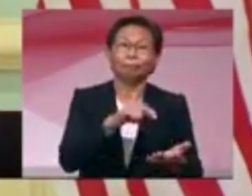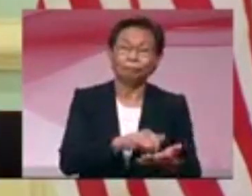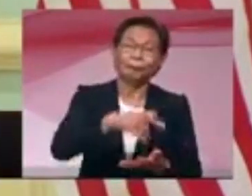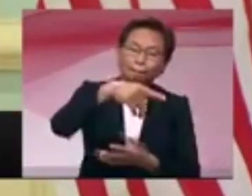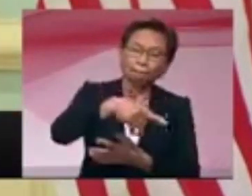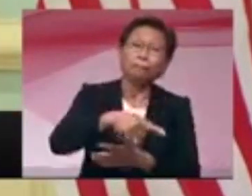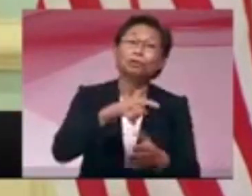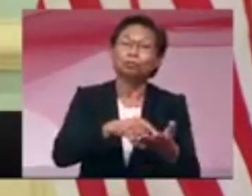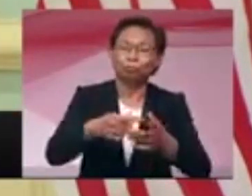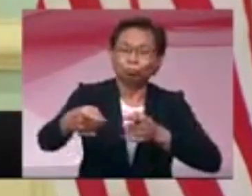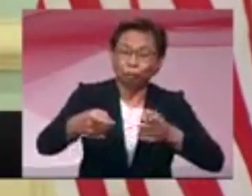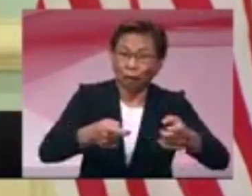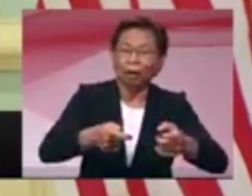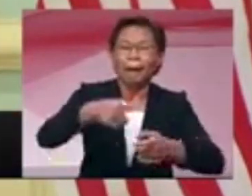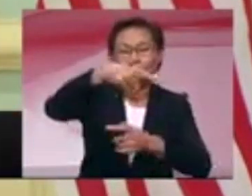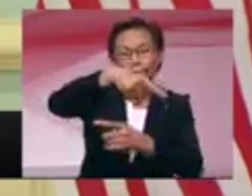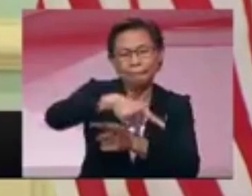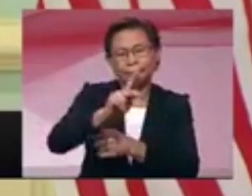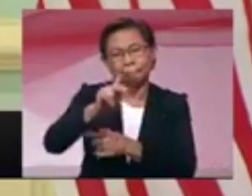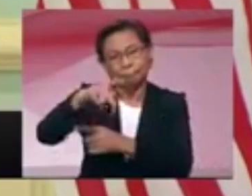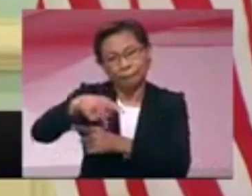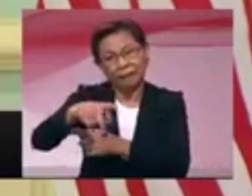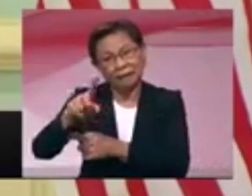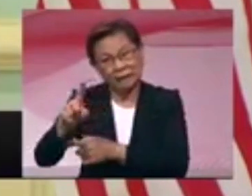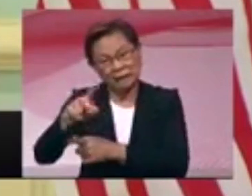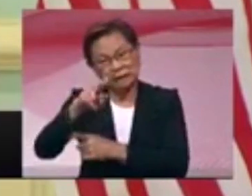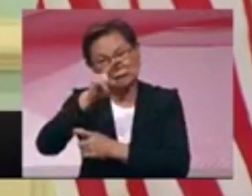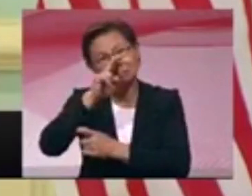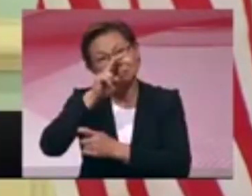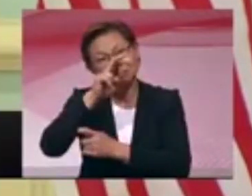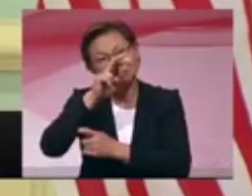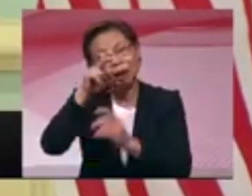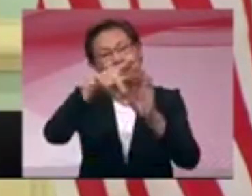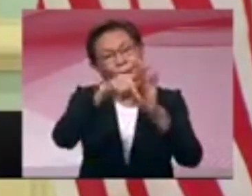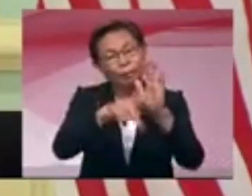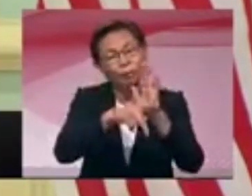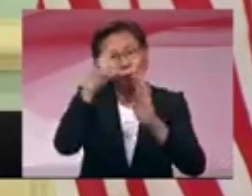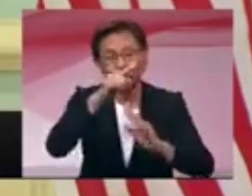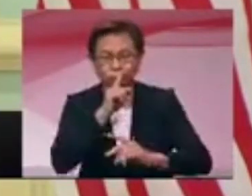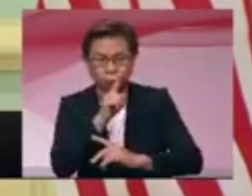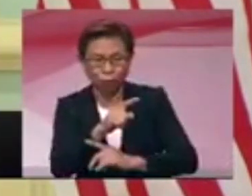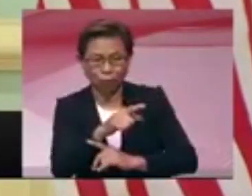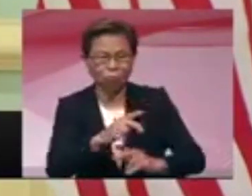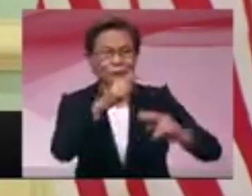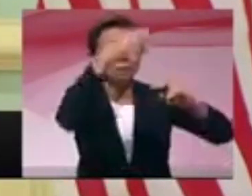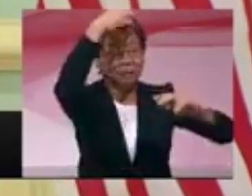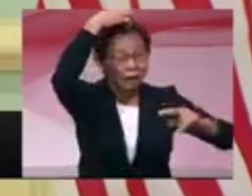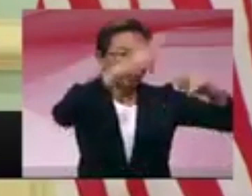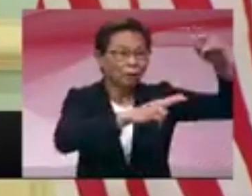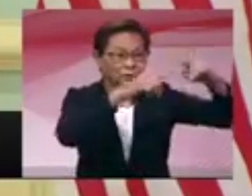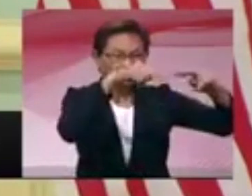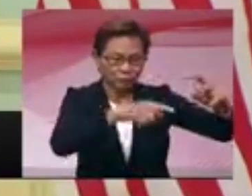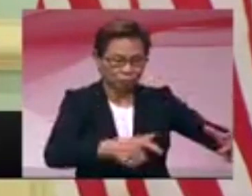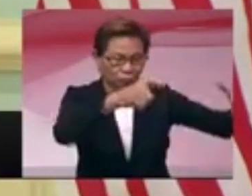ya, di bawah Perintah Kawalan Pergerakan yang diperketatkan polisi kita untuk memastikan ianya tidak merebak ke tempat